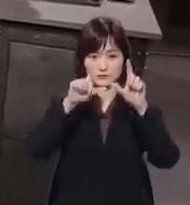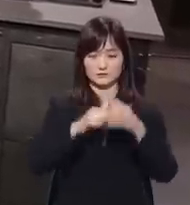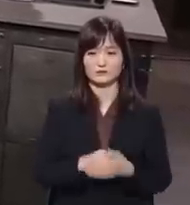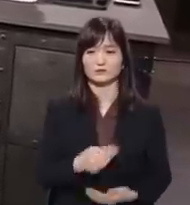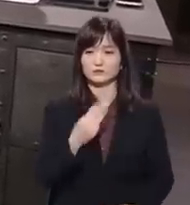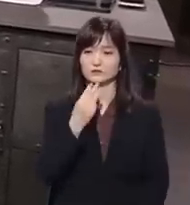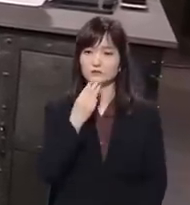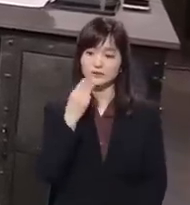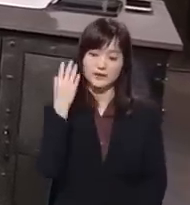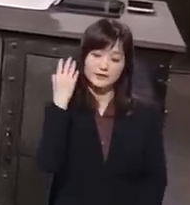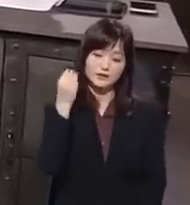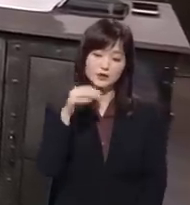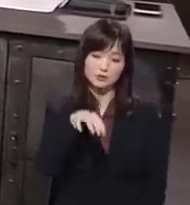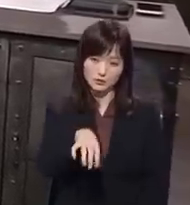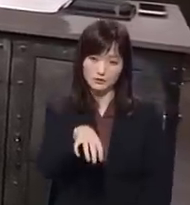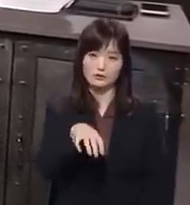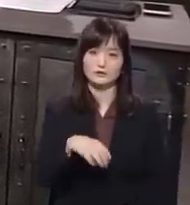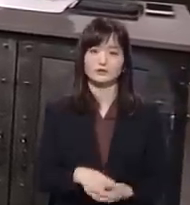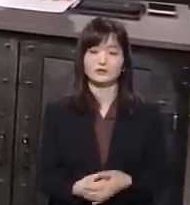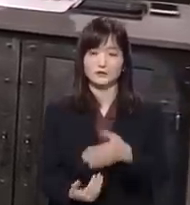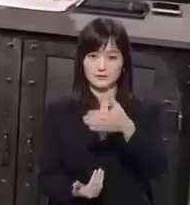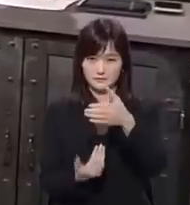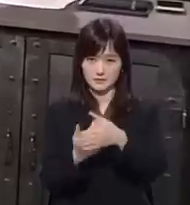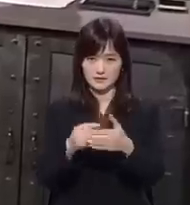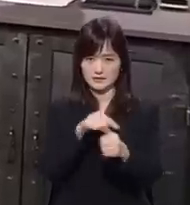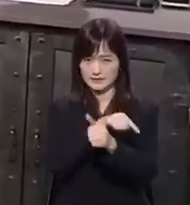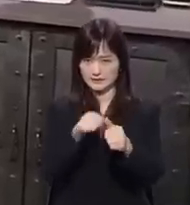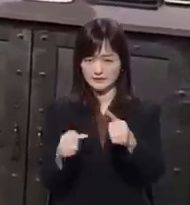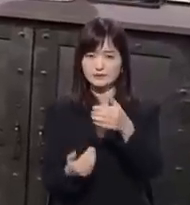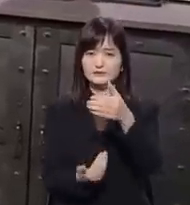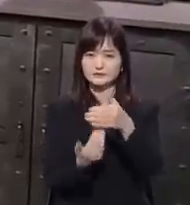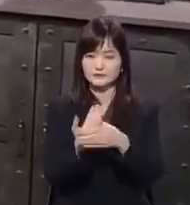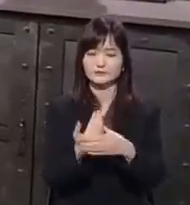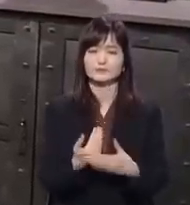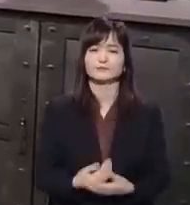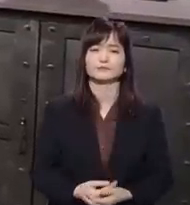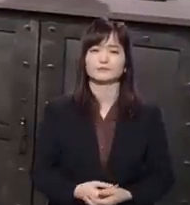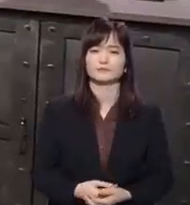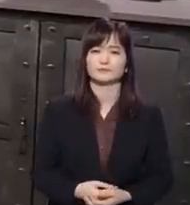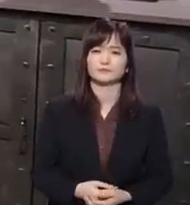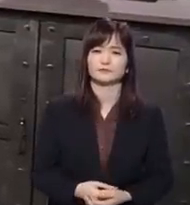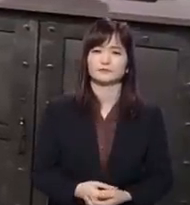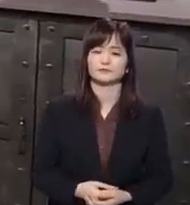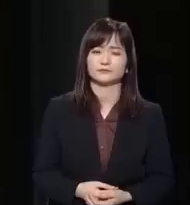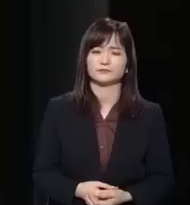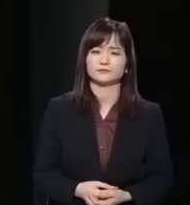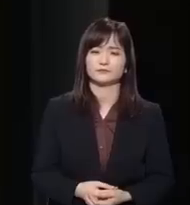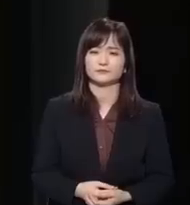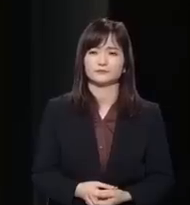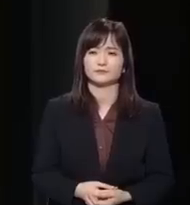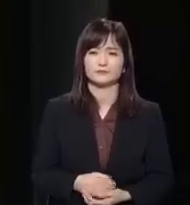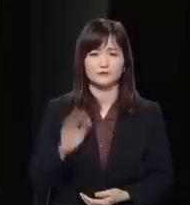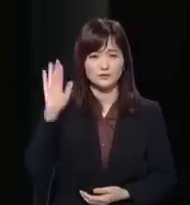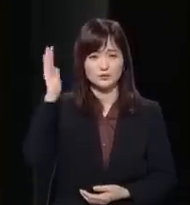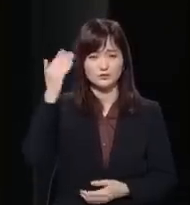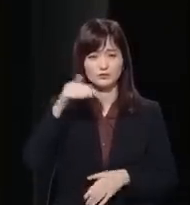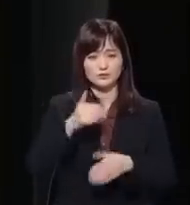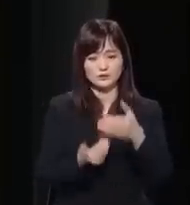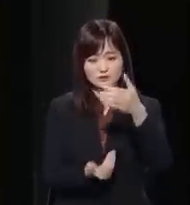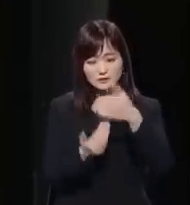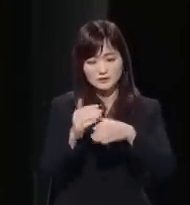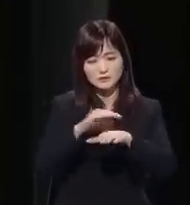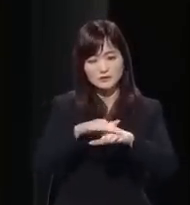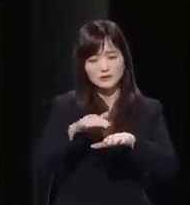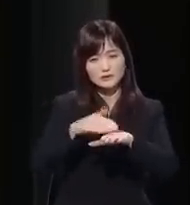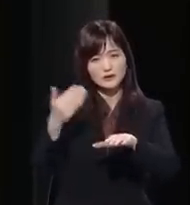서울의 여관방에서 발생했던 살인사건인데요 아 요즘에 정말 미제 사건이나 이런 소식